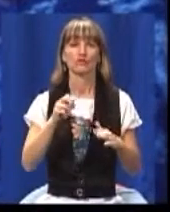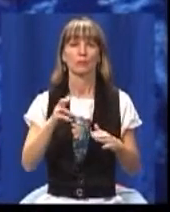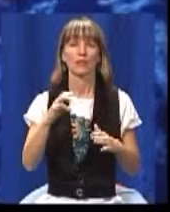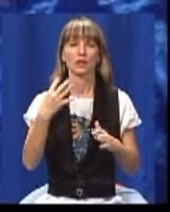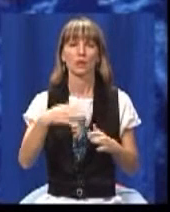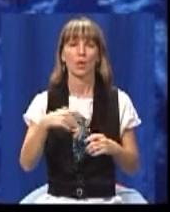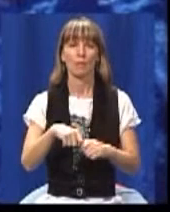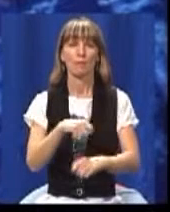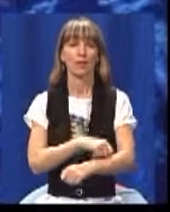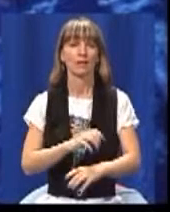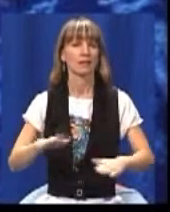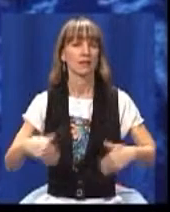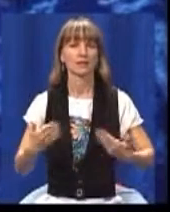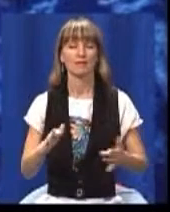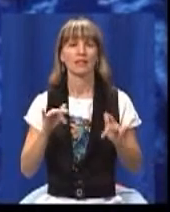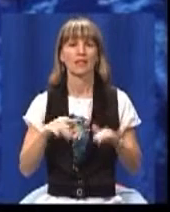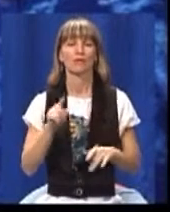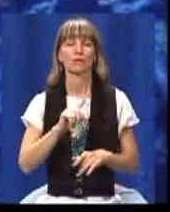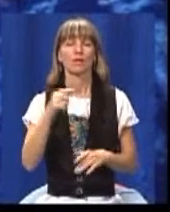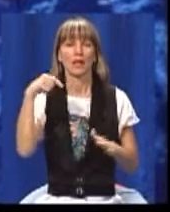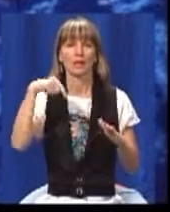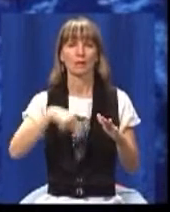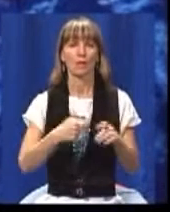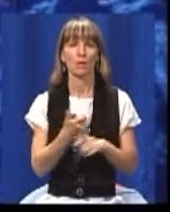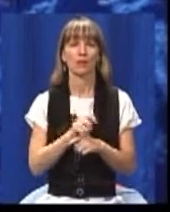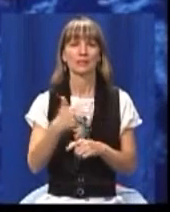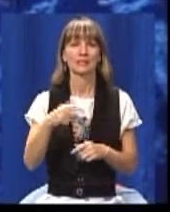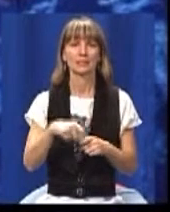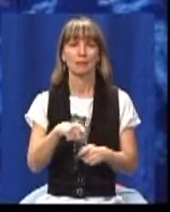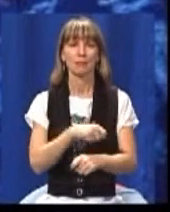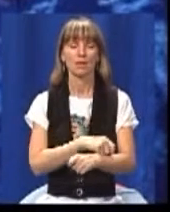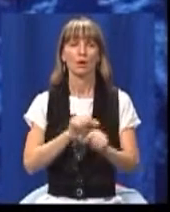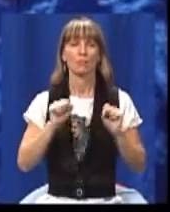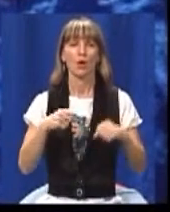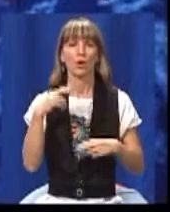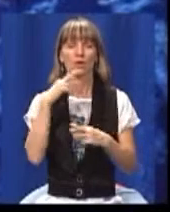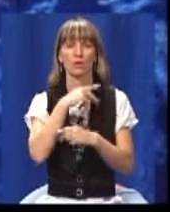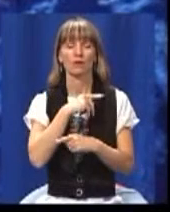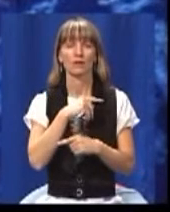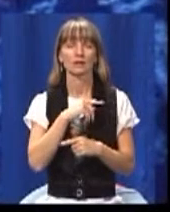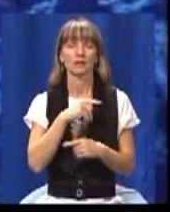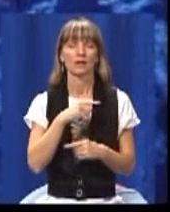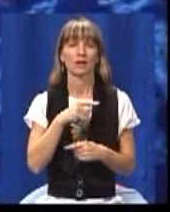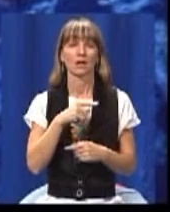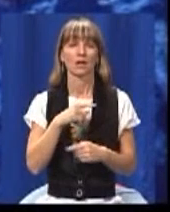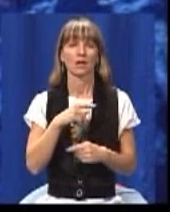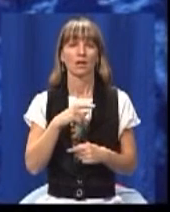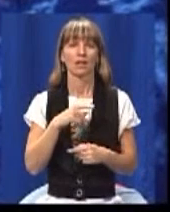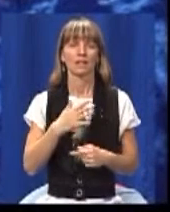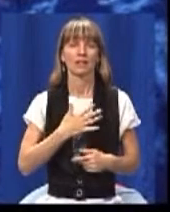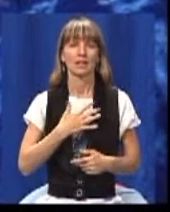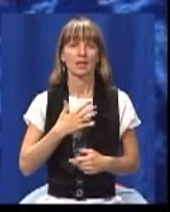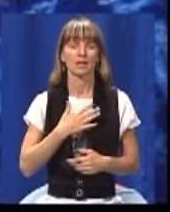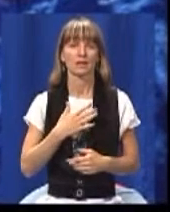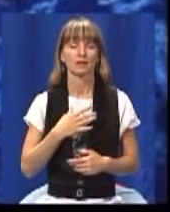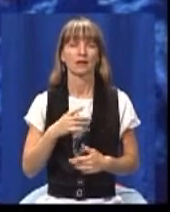метрів, не рекомендується. Справа в тому, що на глибинах понад 30 метрів можна отруїтися газами, що містяться в дихальній суміші